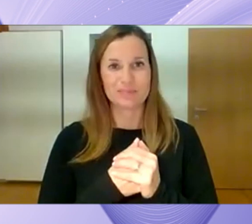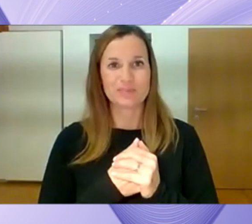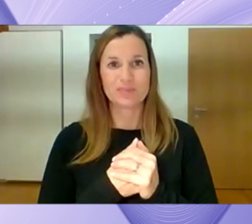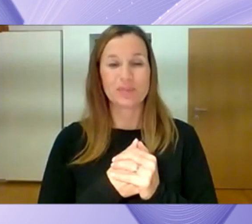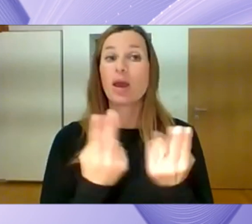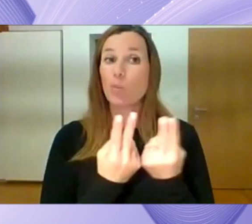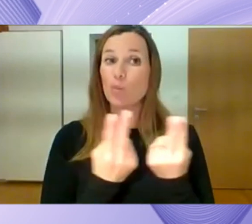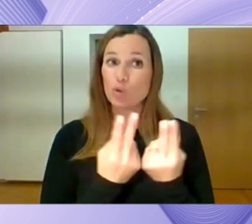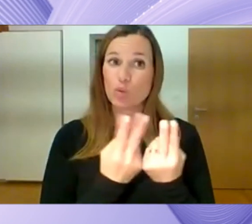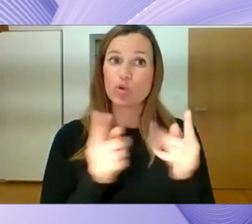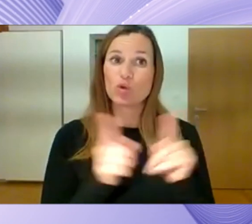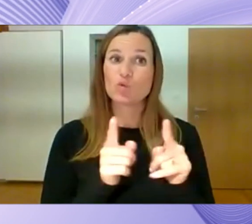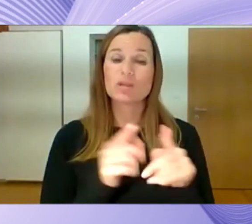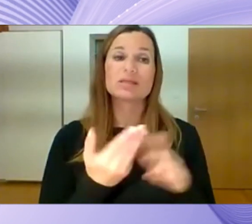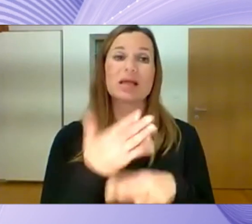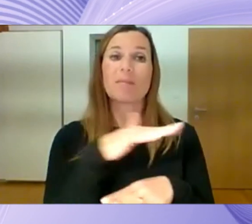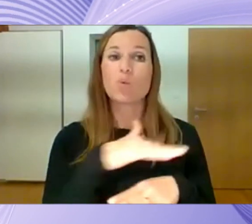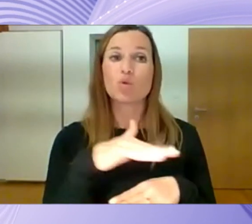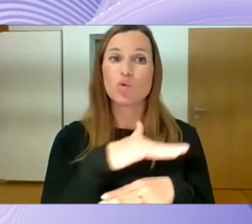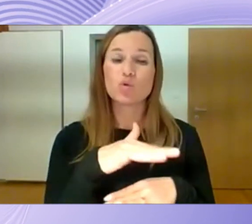Podobno velja za področje